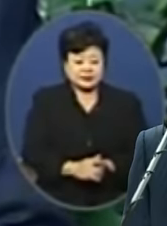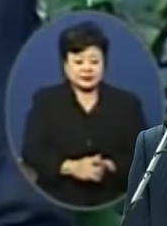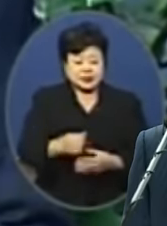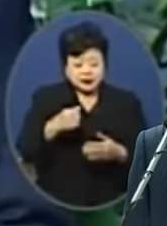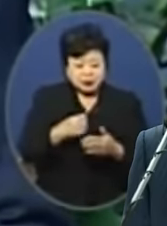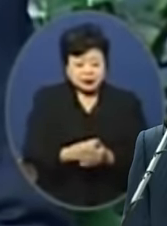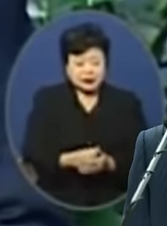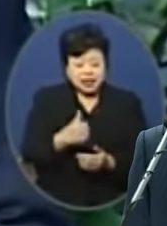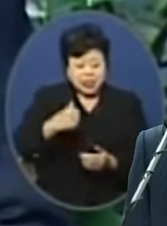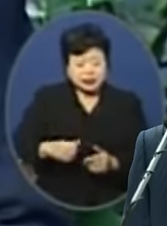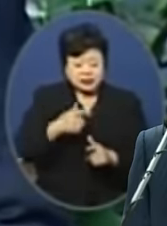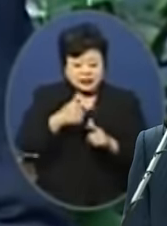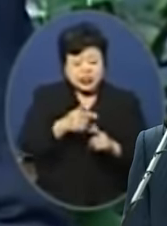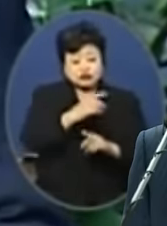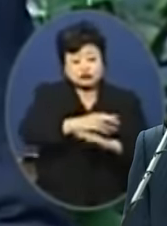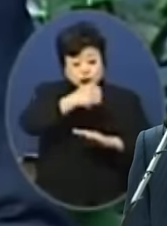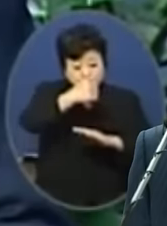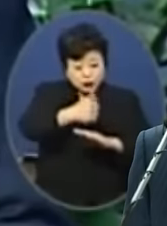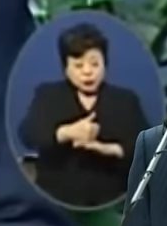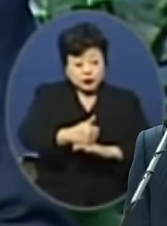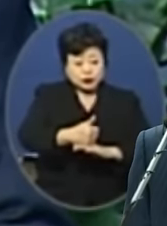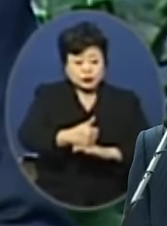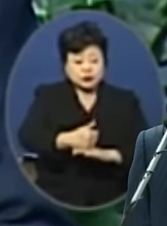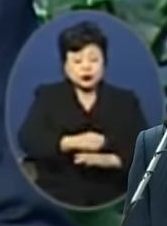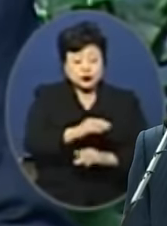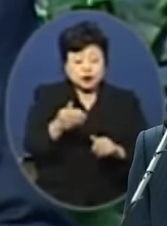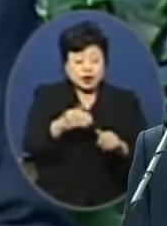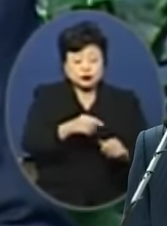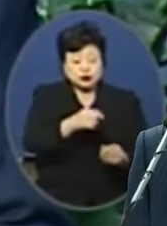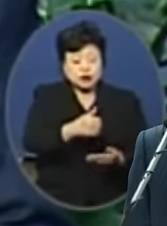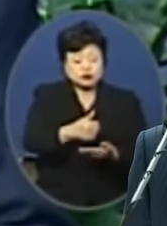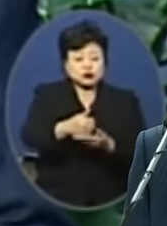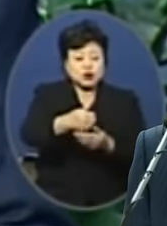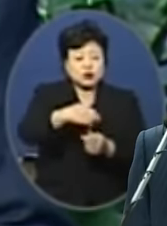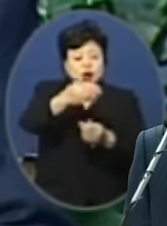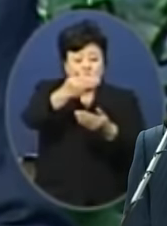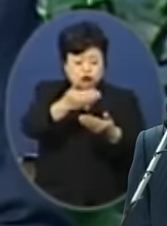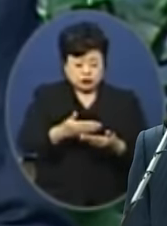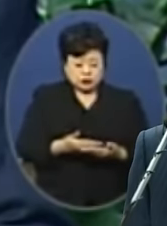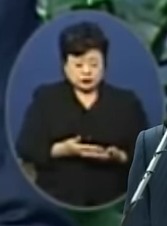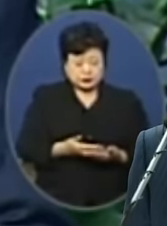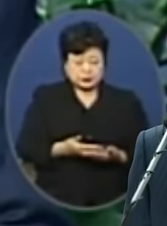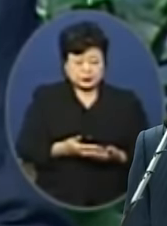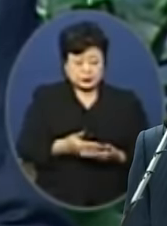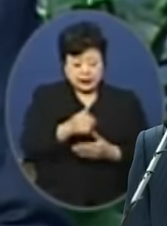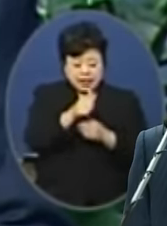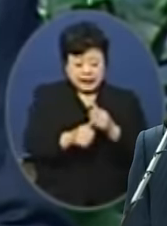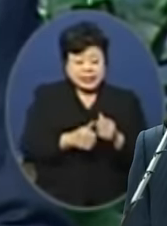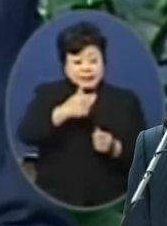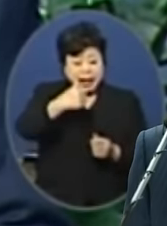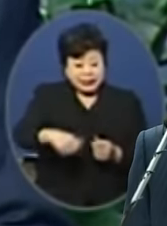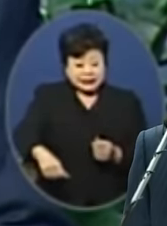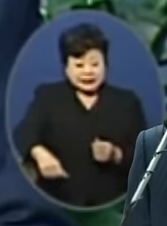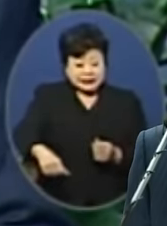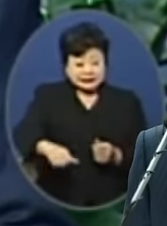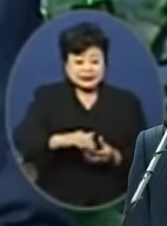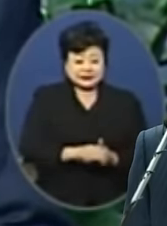작정한 것이 그 아들 예수 그리스도를 우리에게 구주로 보내주시는 것입니다. 하나님의 아들을